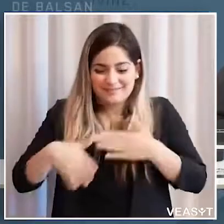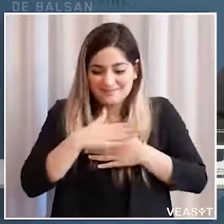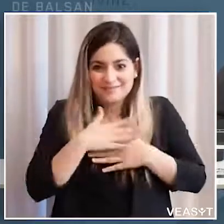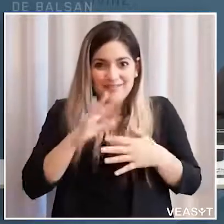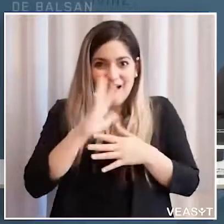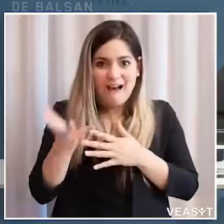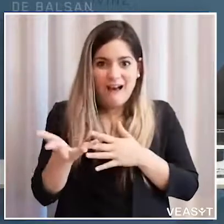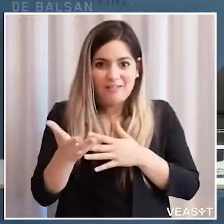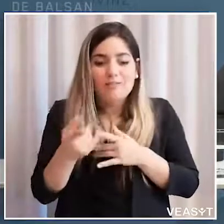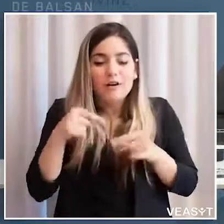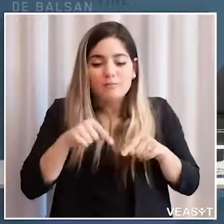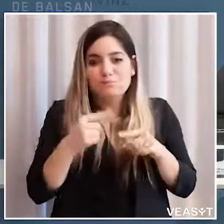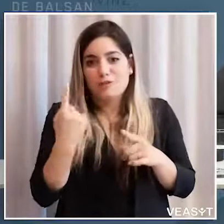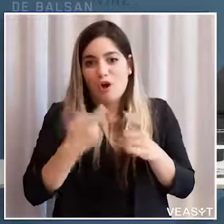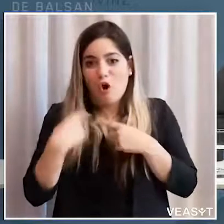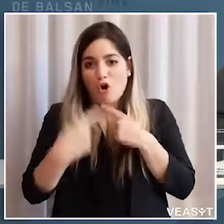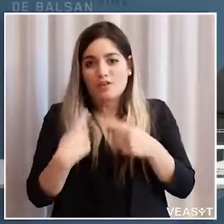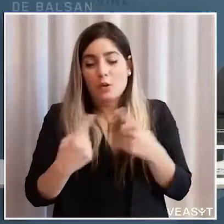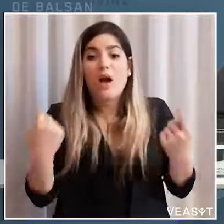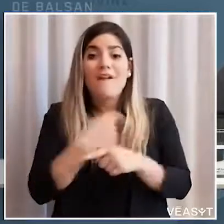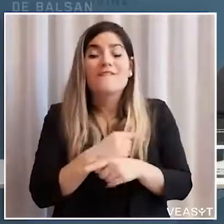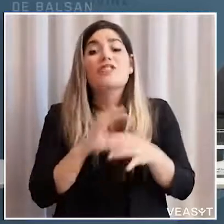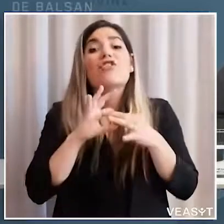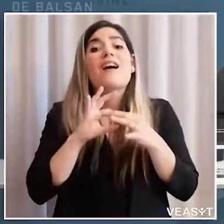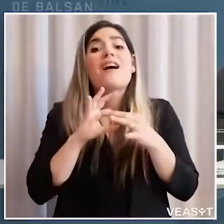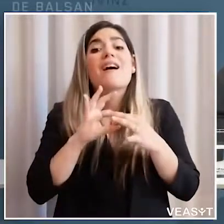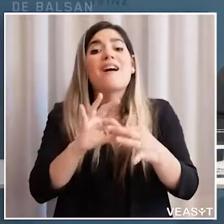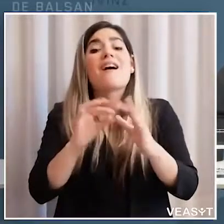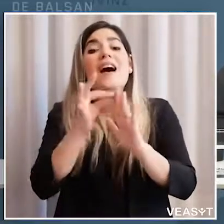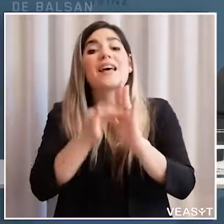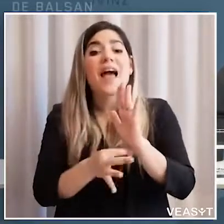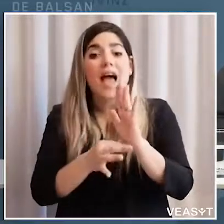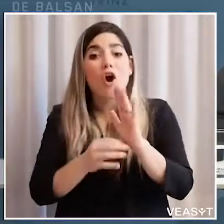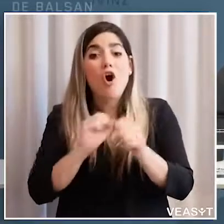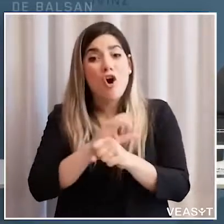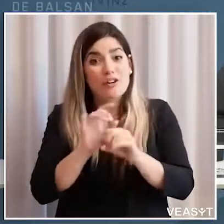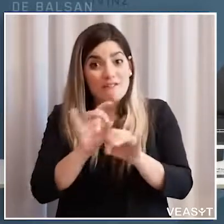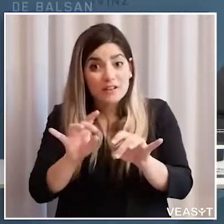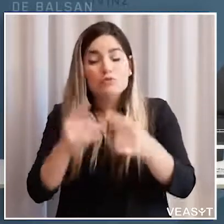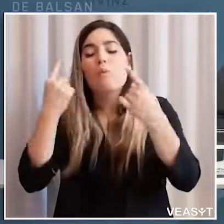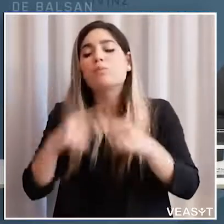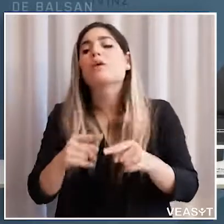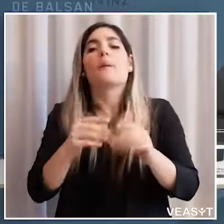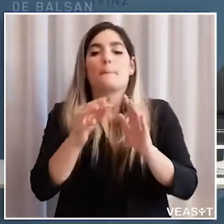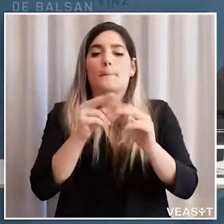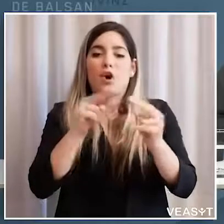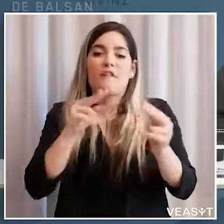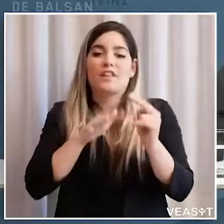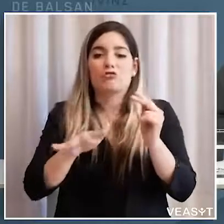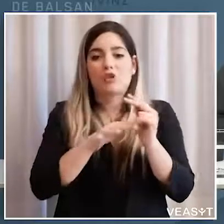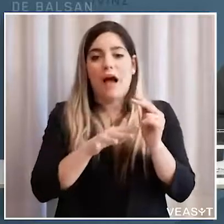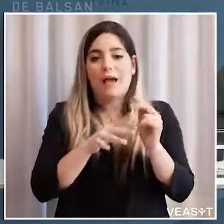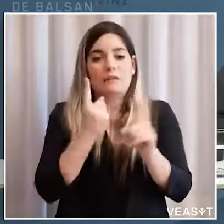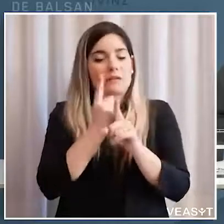attività continuano a valere mentre tutte le regole collegate al colon avvio sono quelle provinciali che bisogna osservare